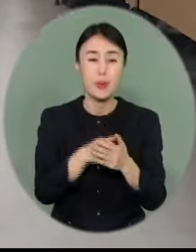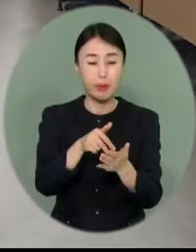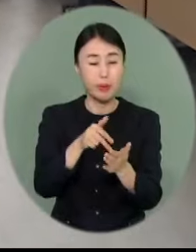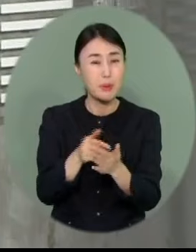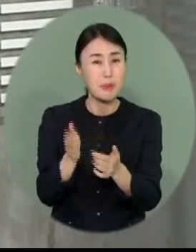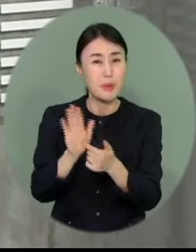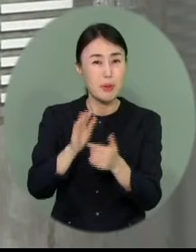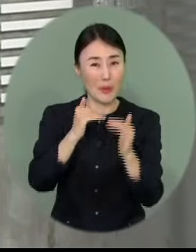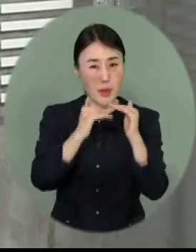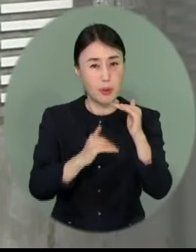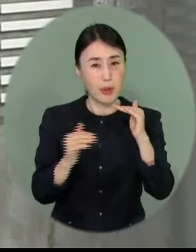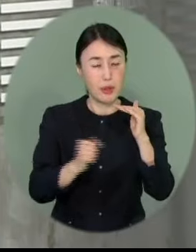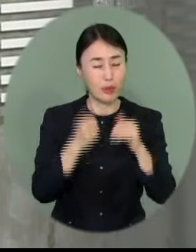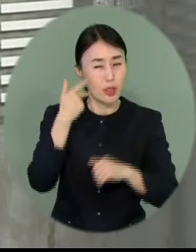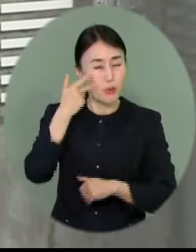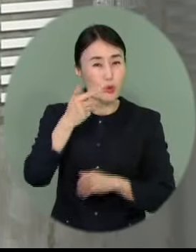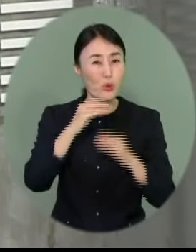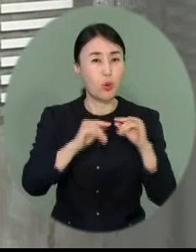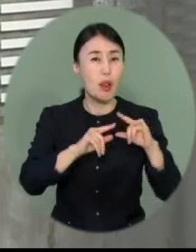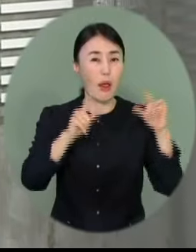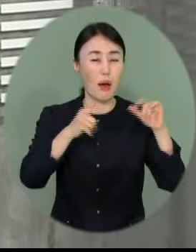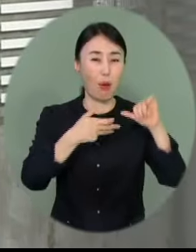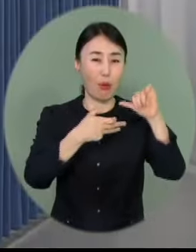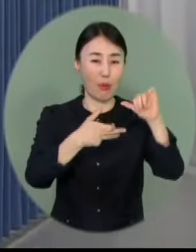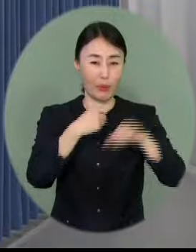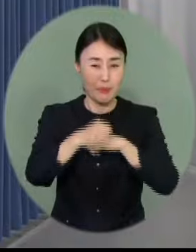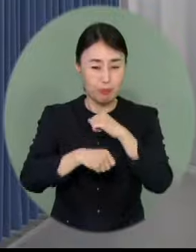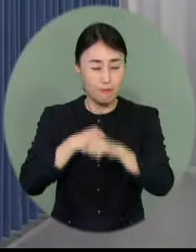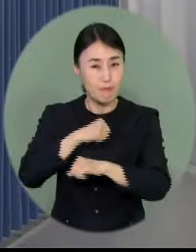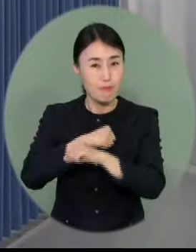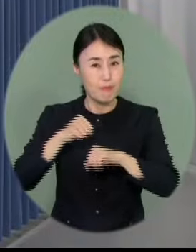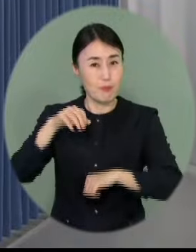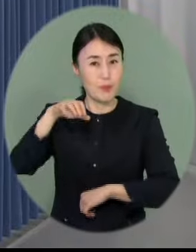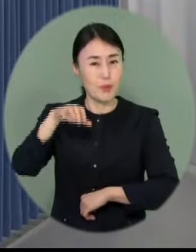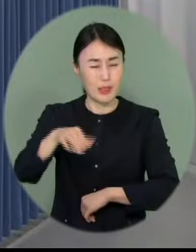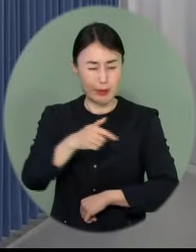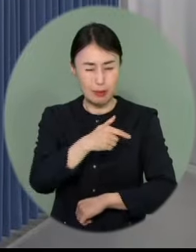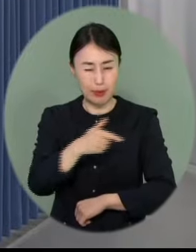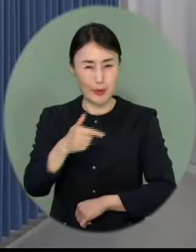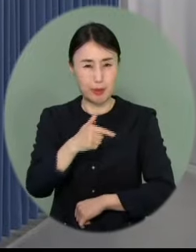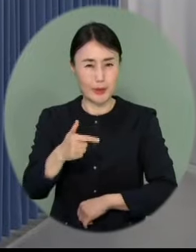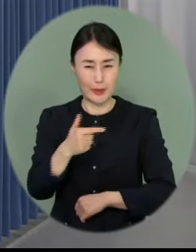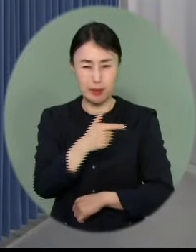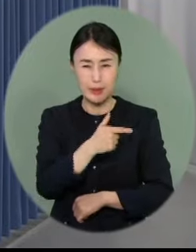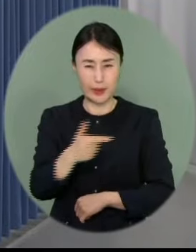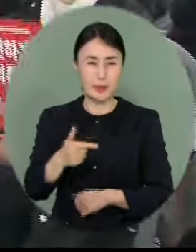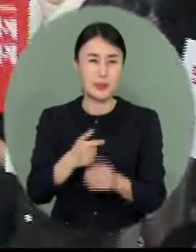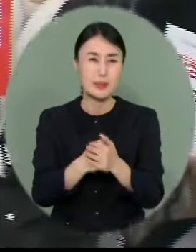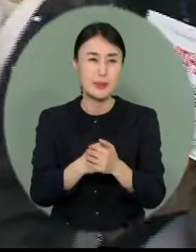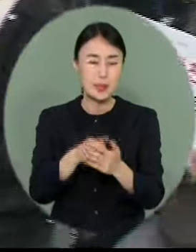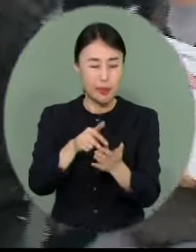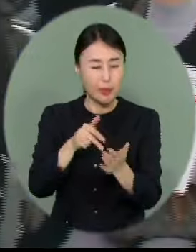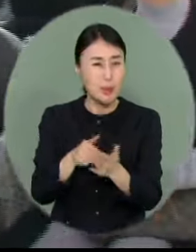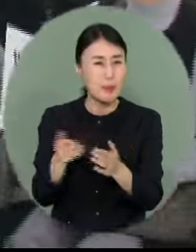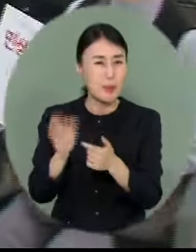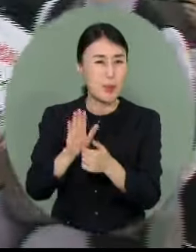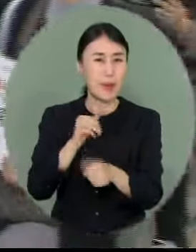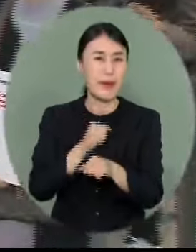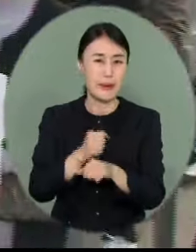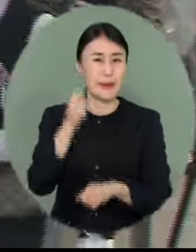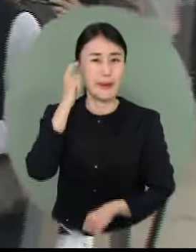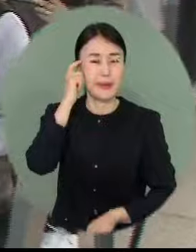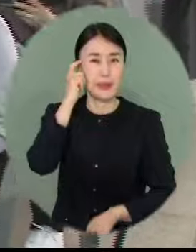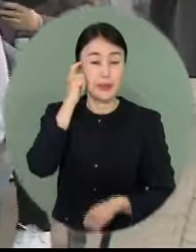바탕으로 다음 주 토요일 광주 5.18 민주광장에서 대규모 시국 대성회를 열기로 했습니다.